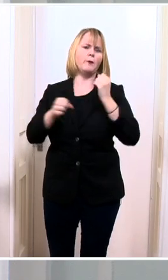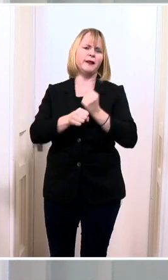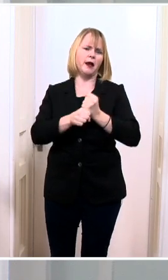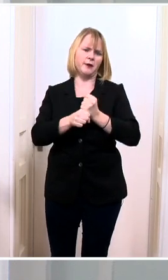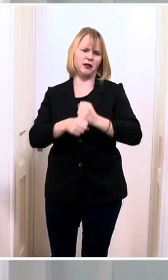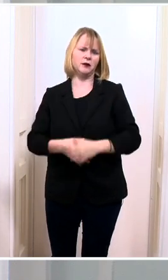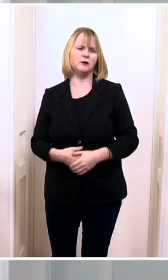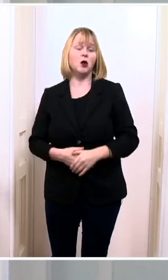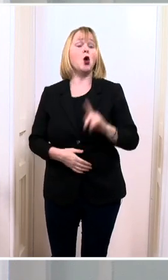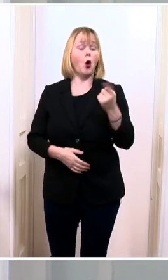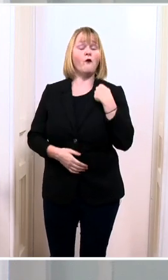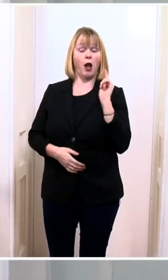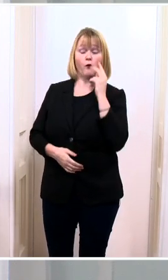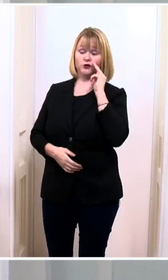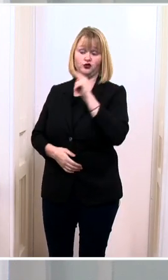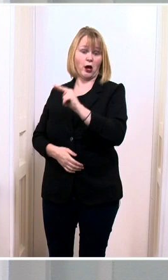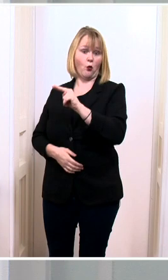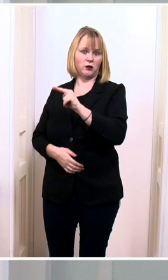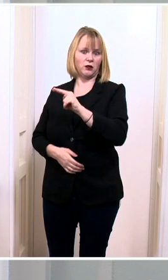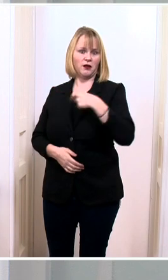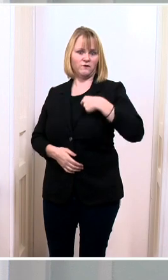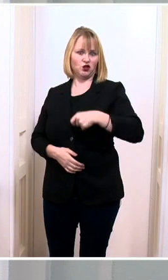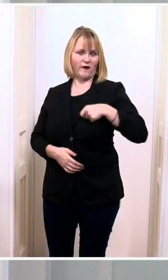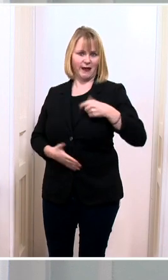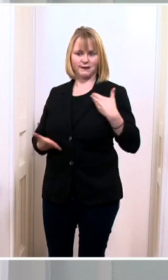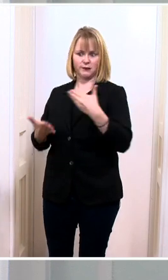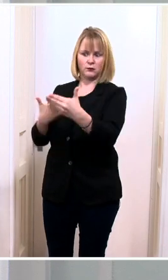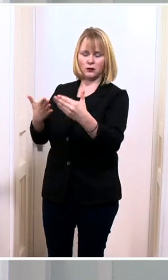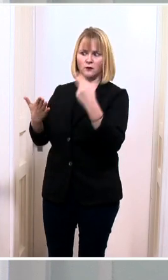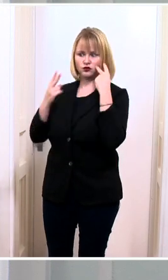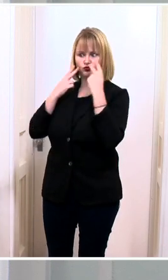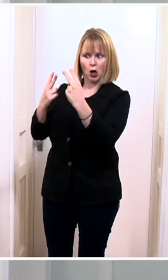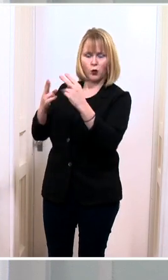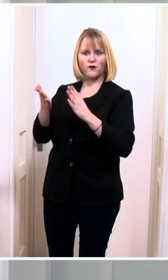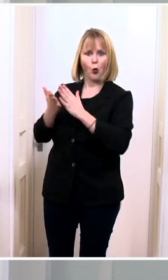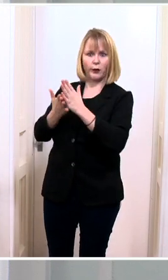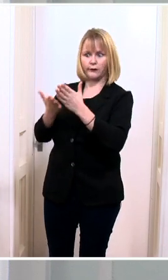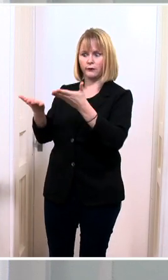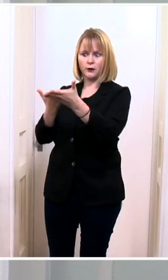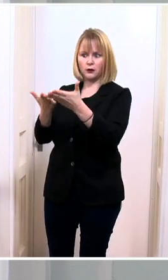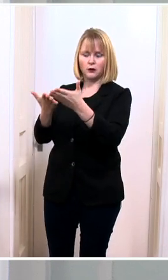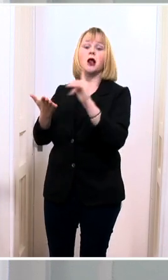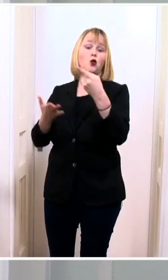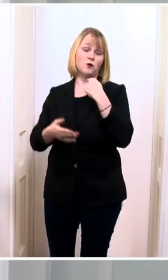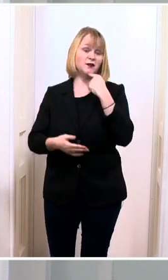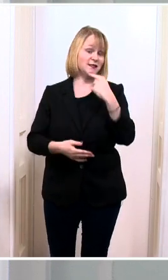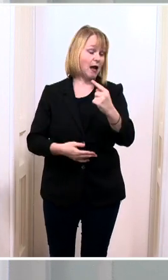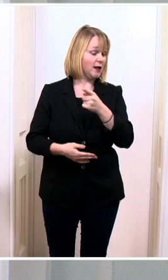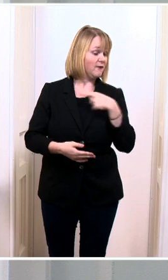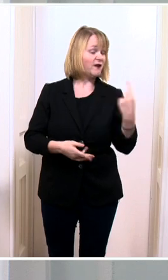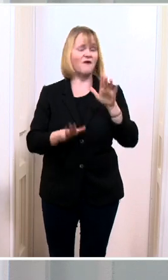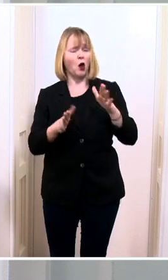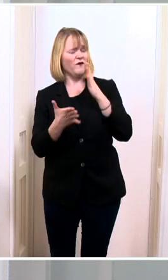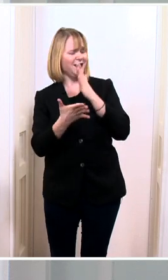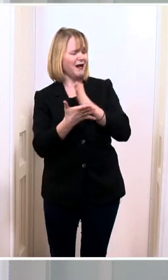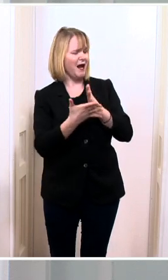Auch wenn wir uns an der Schweiz orientieren, möchte ich dennoch festhalten, dass wir bei jedem Entscheid sorgfältig